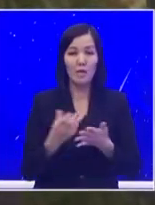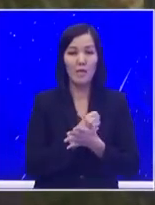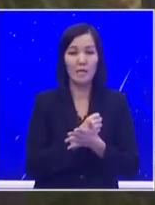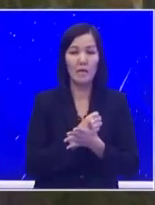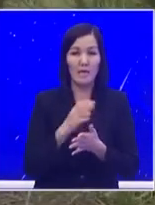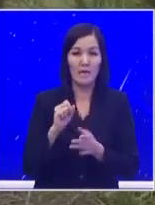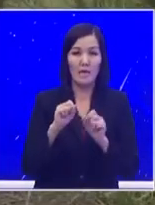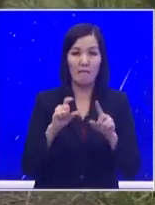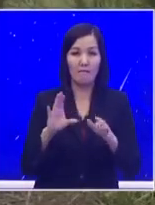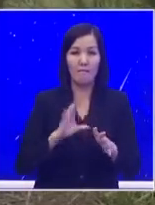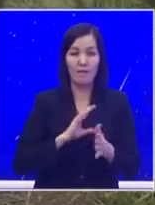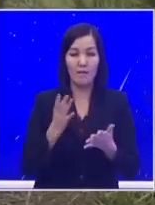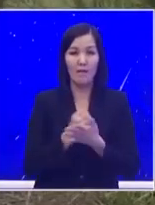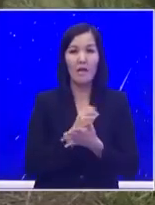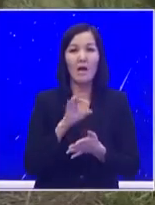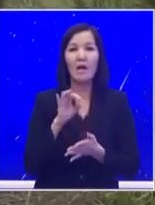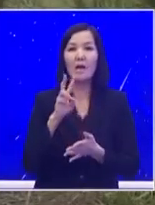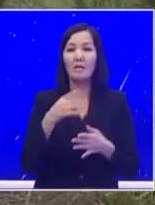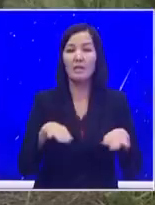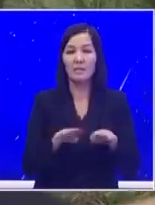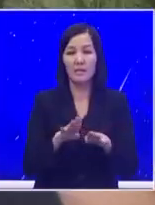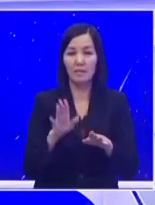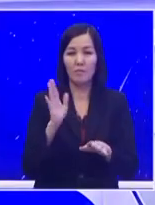мен Роналдо сияқты футболист болғым келеді.